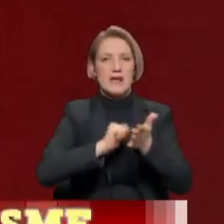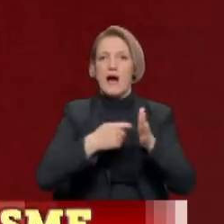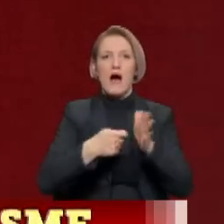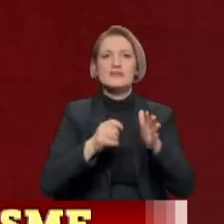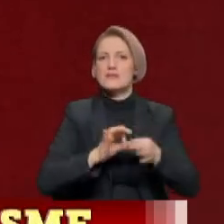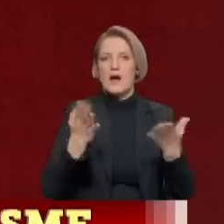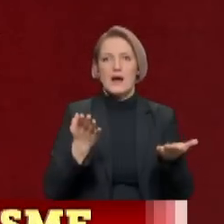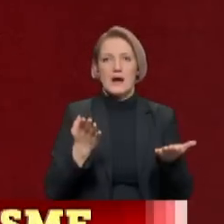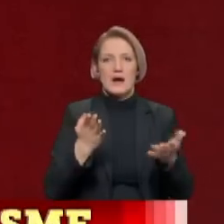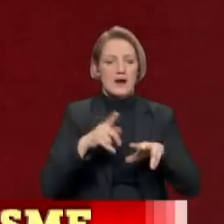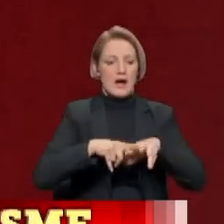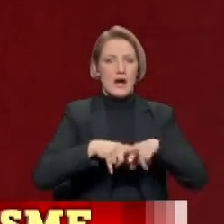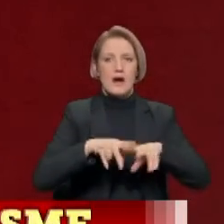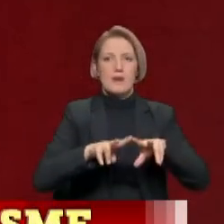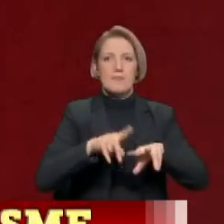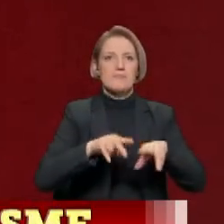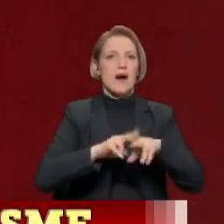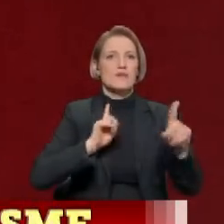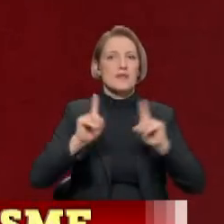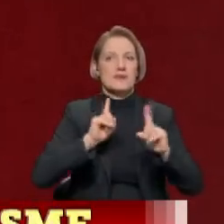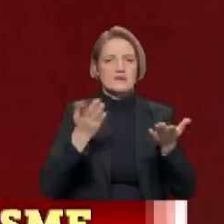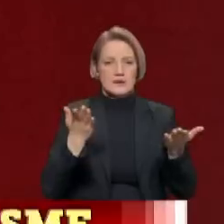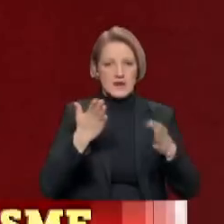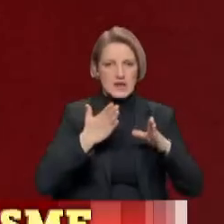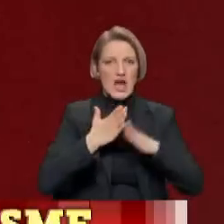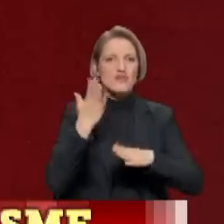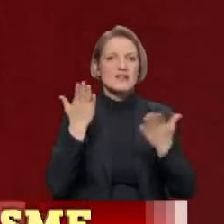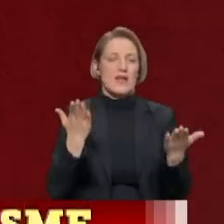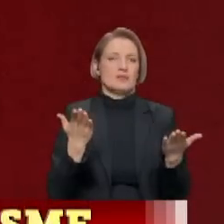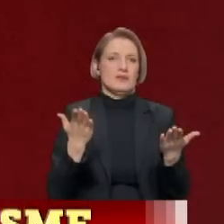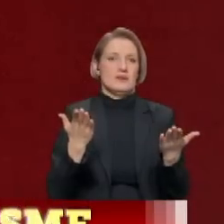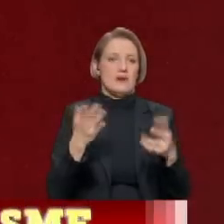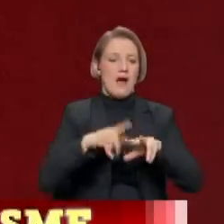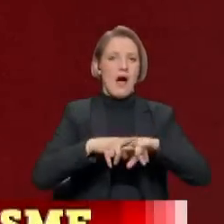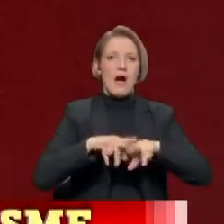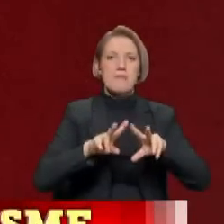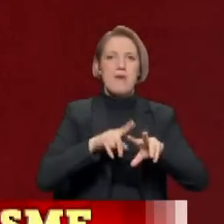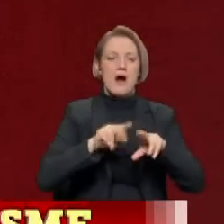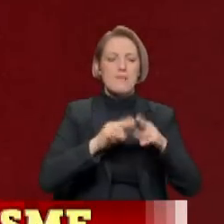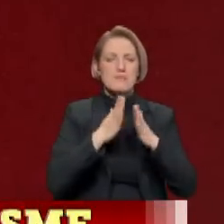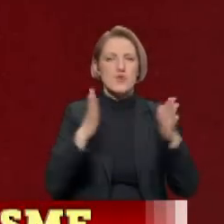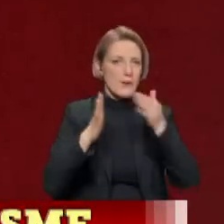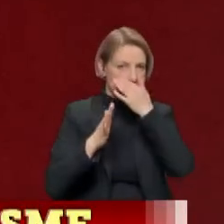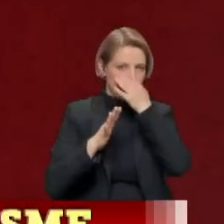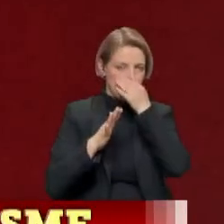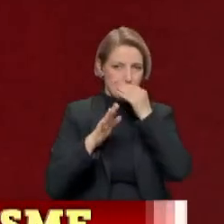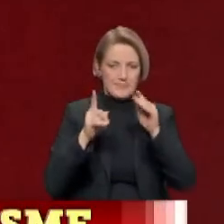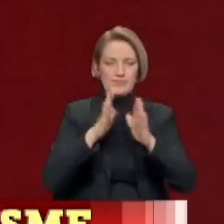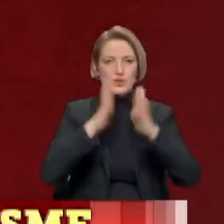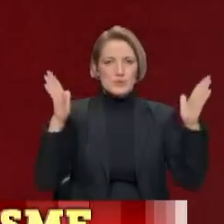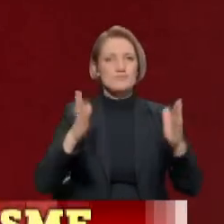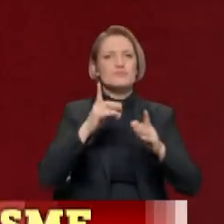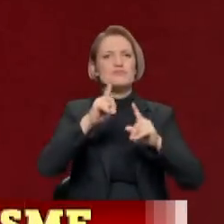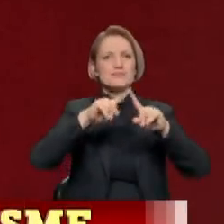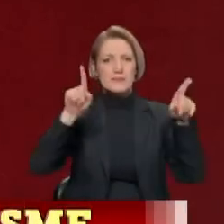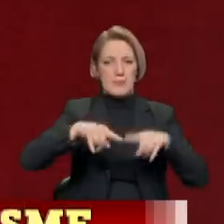ne? Ahmak davası. Gerçekten büyük bir ahmaklık şu yapılanlar. Türkiye böyle bir tabloyu hak